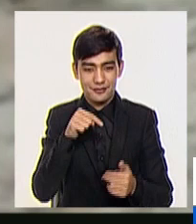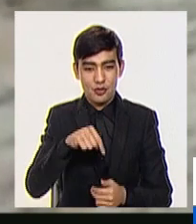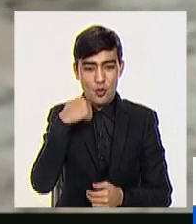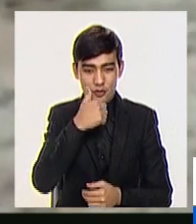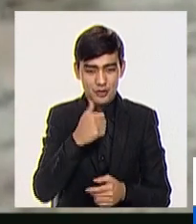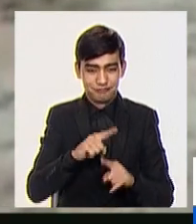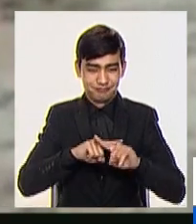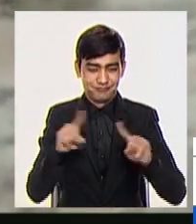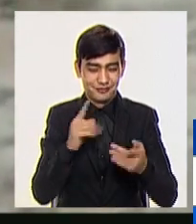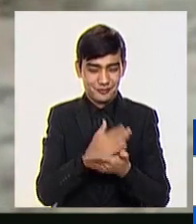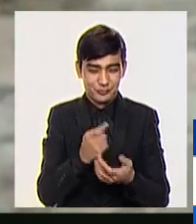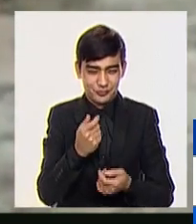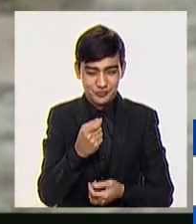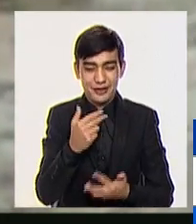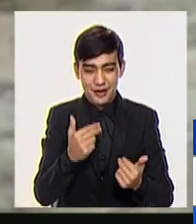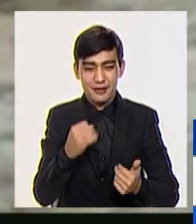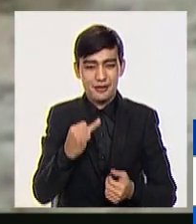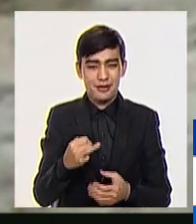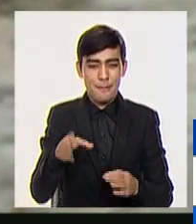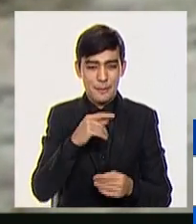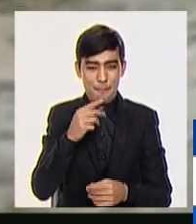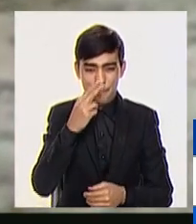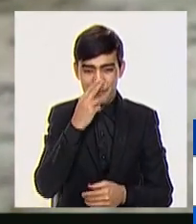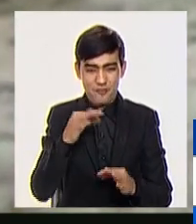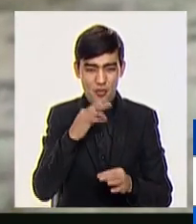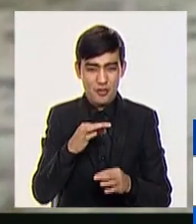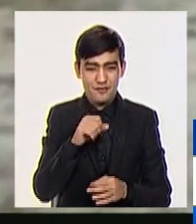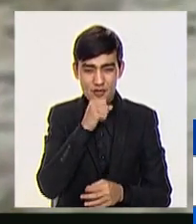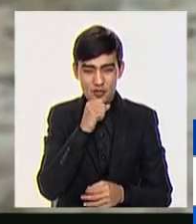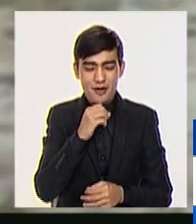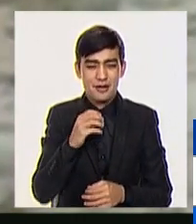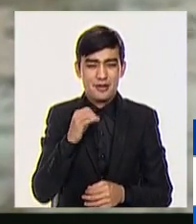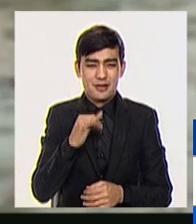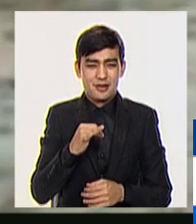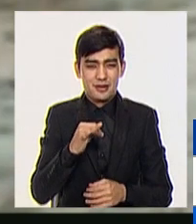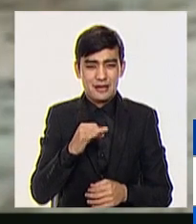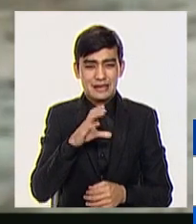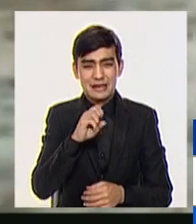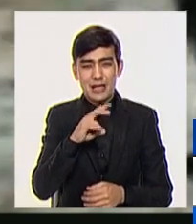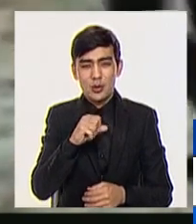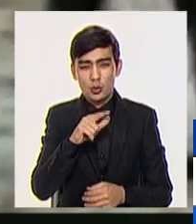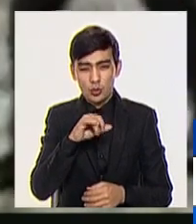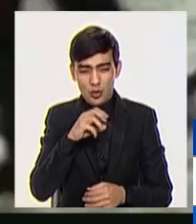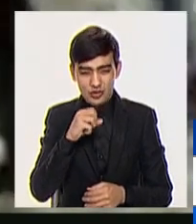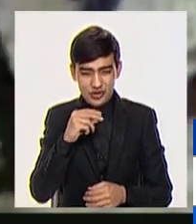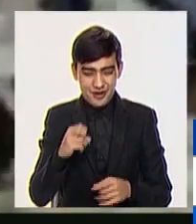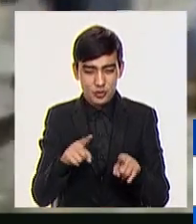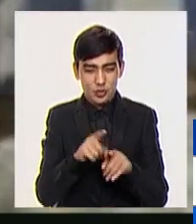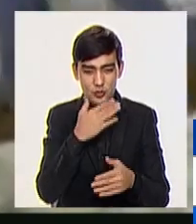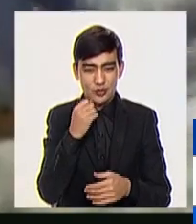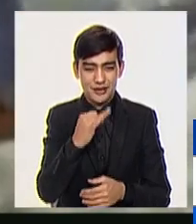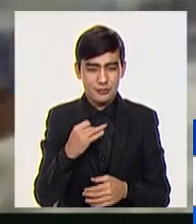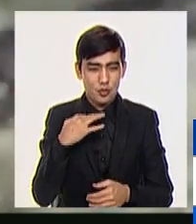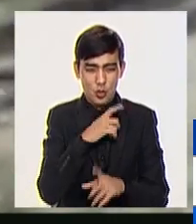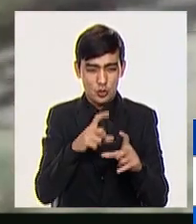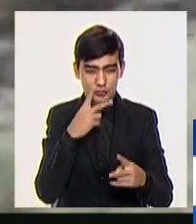все немного по-другому. Во-первых, нет привычных Деда Мороза и Снегурочки, которые ведут обратный отсчет. И также не так